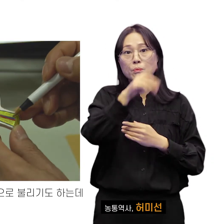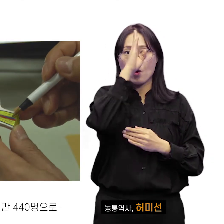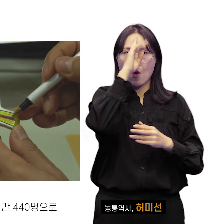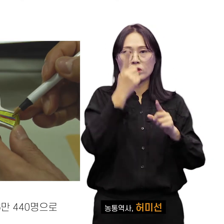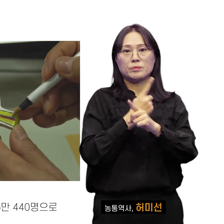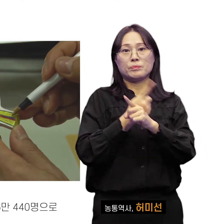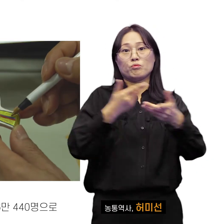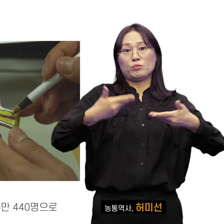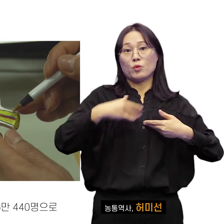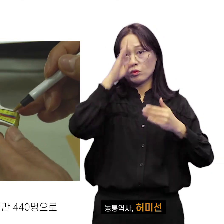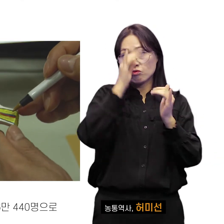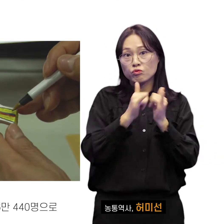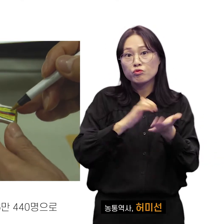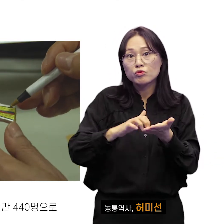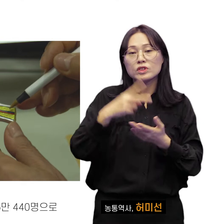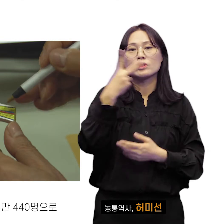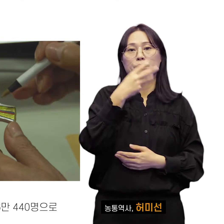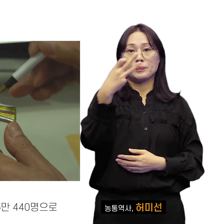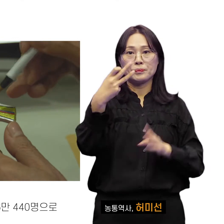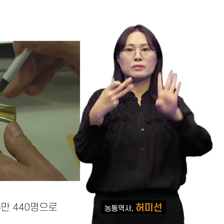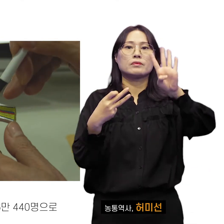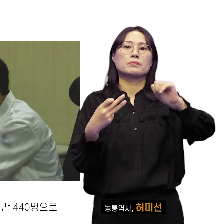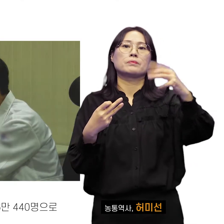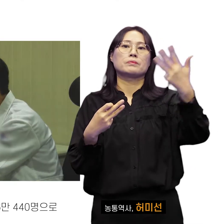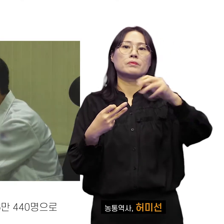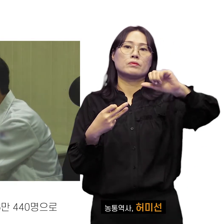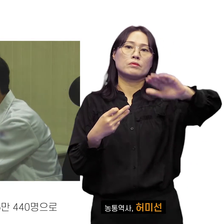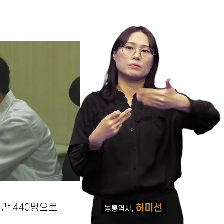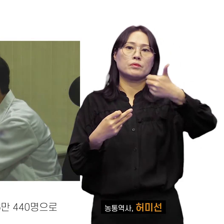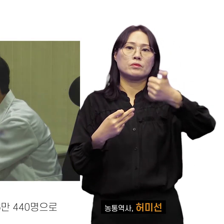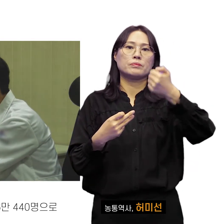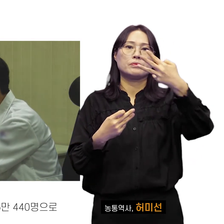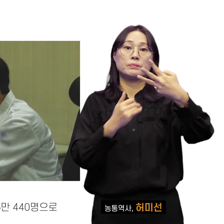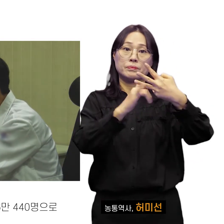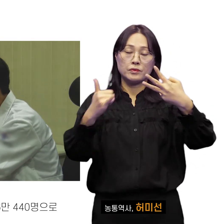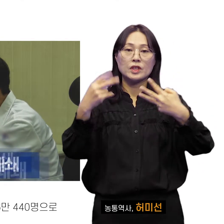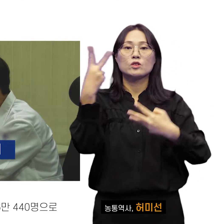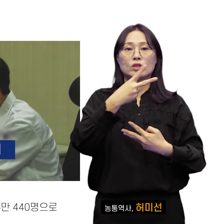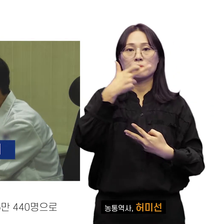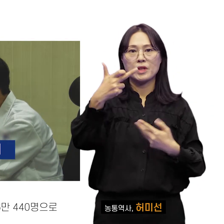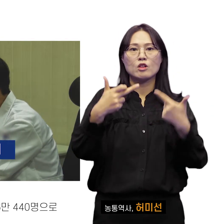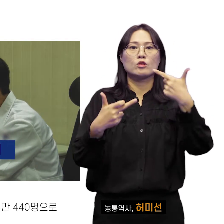따르면 망막 혈관 폐쇄로 치료받은 환자 수는 2013년